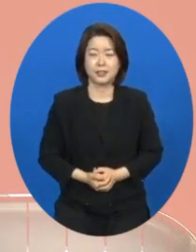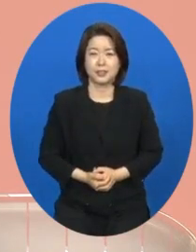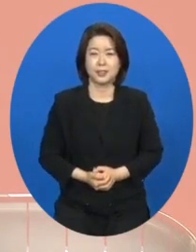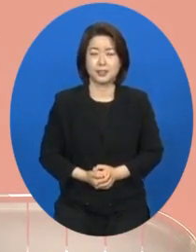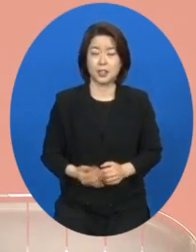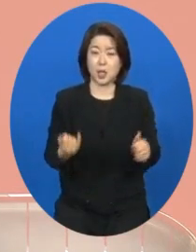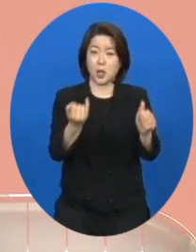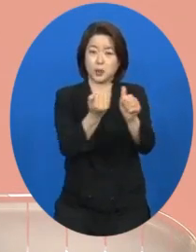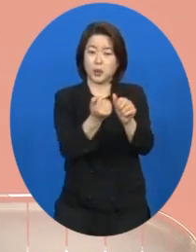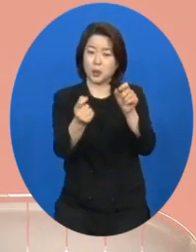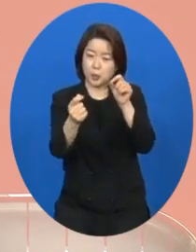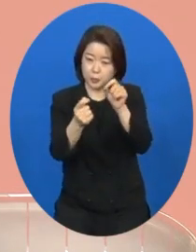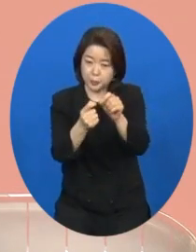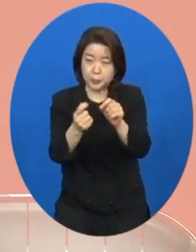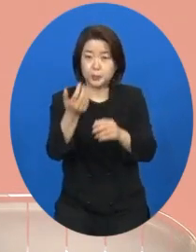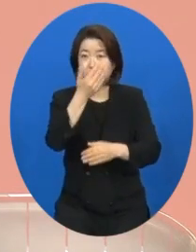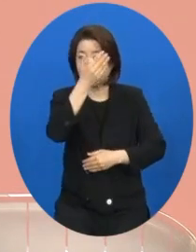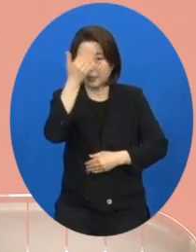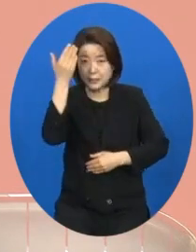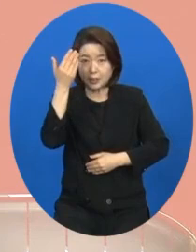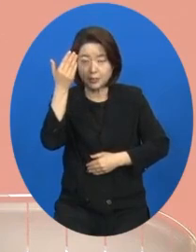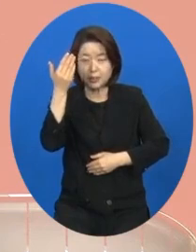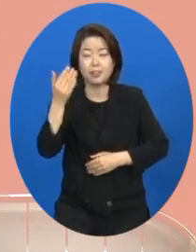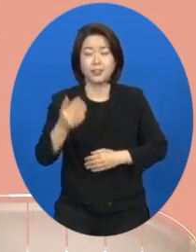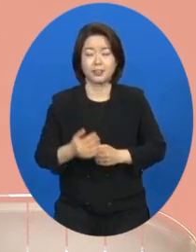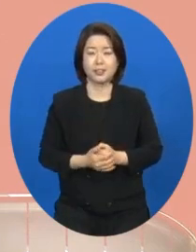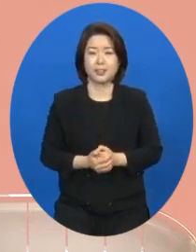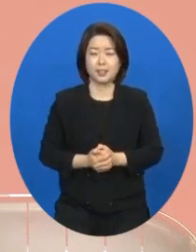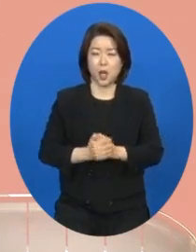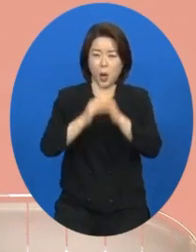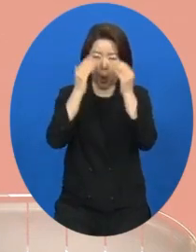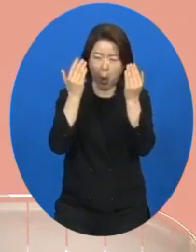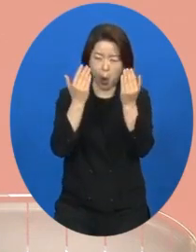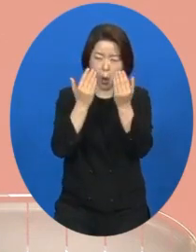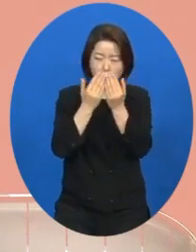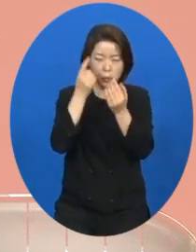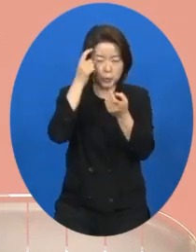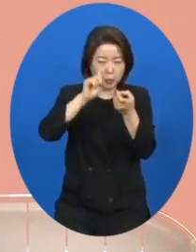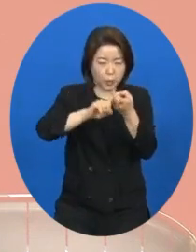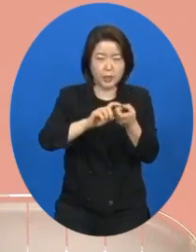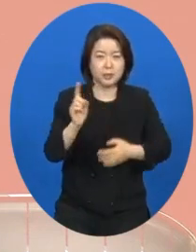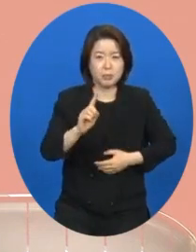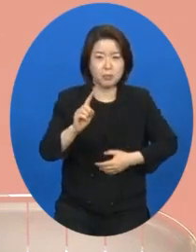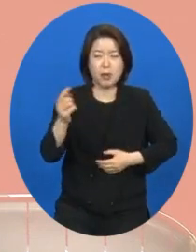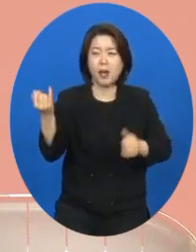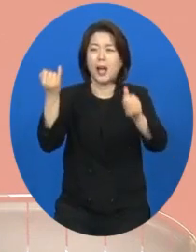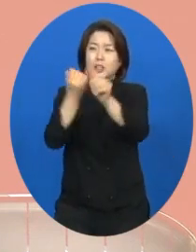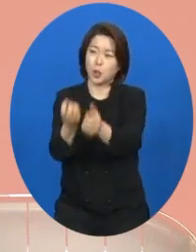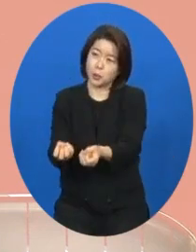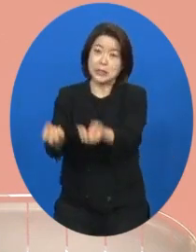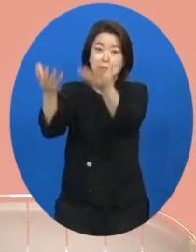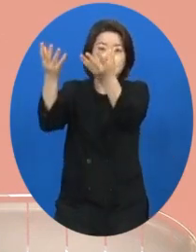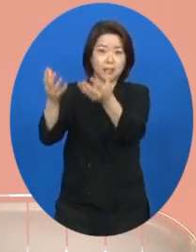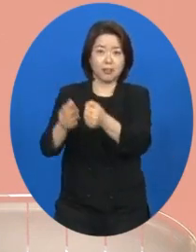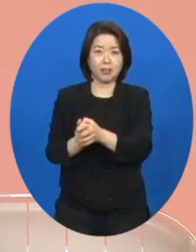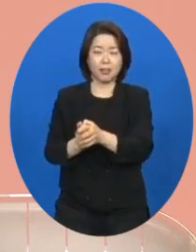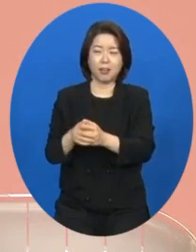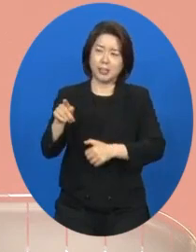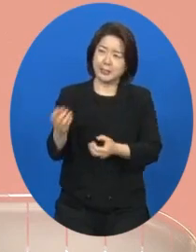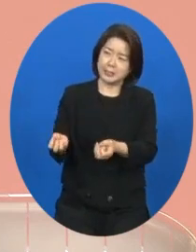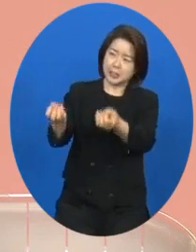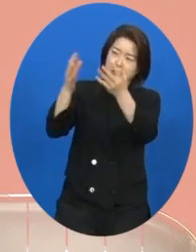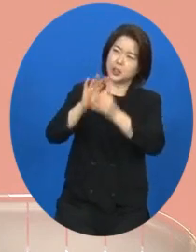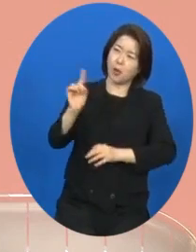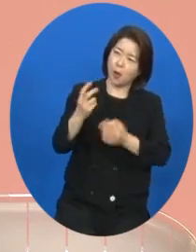결혼을 앞둔 청년들이 온통 관심은 결혼식에 있어요. 어떻게 하면 결혼식을 멋있게